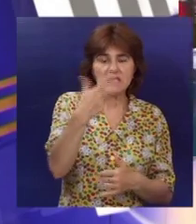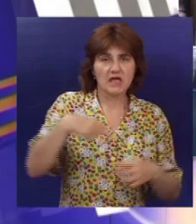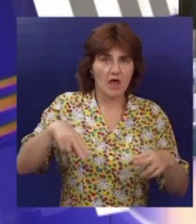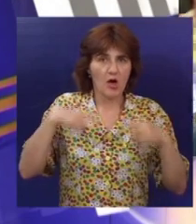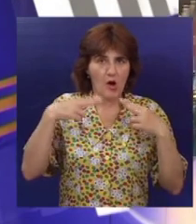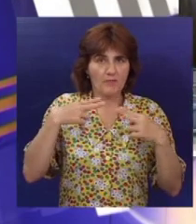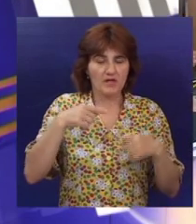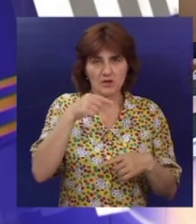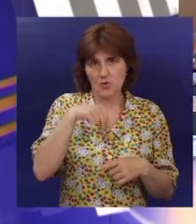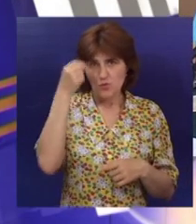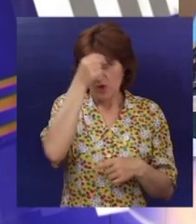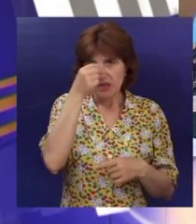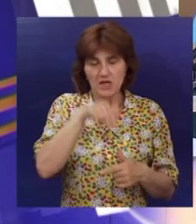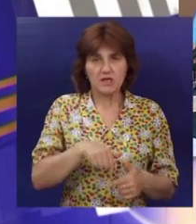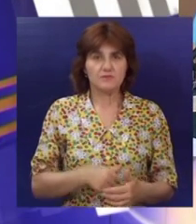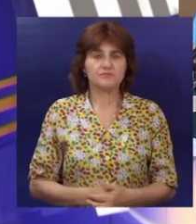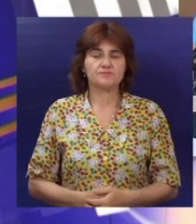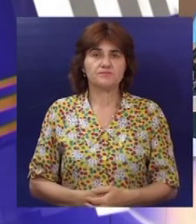organska obroka u toku nedelje.